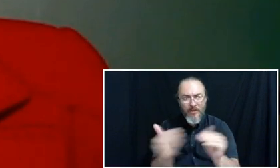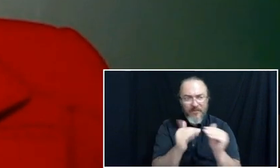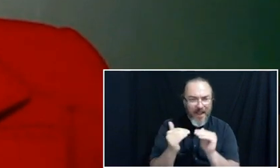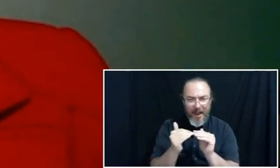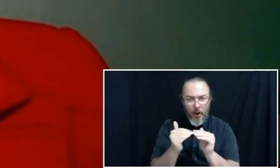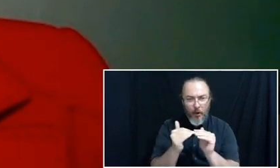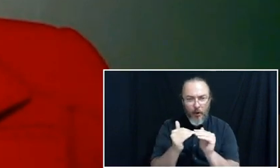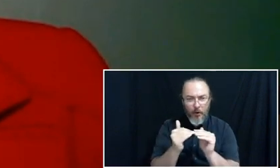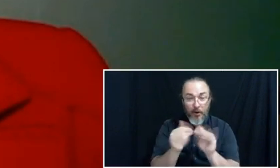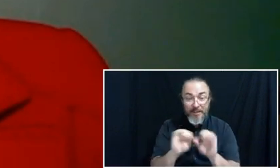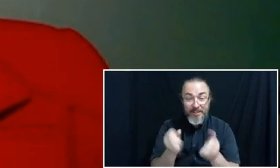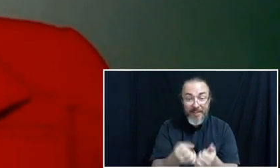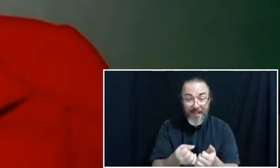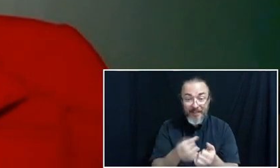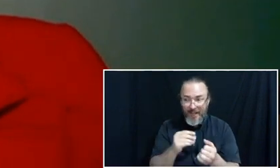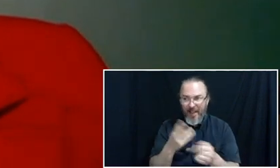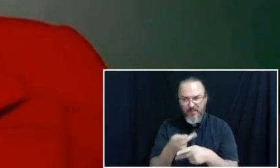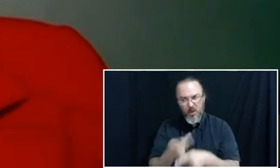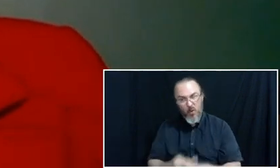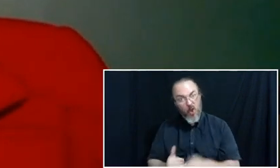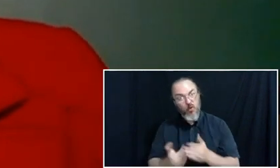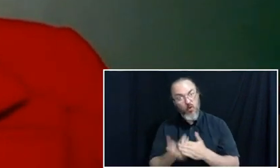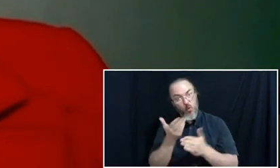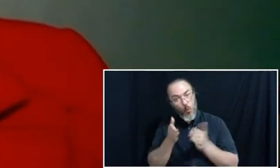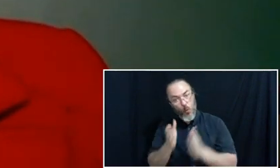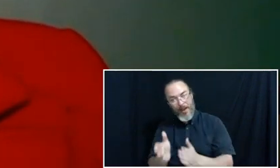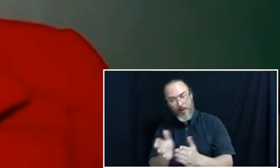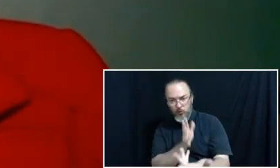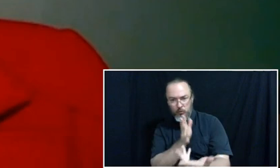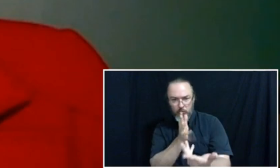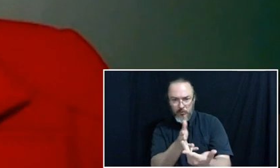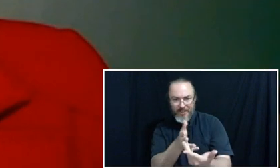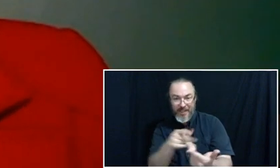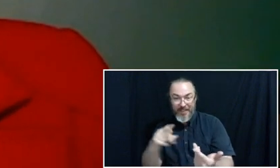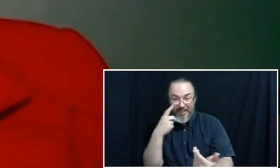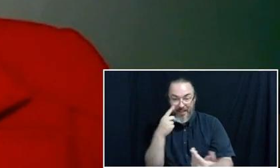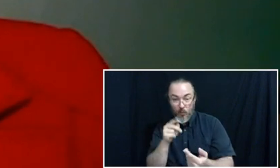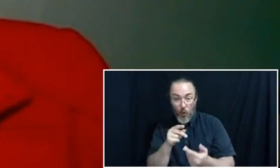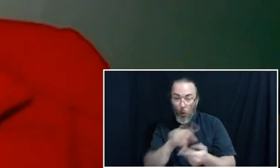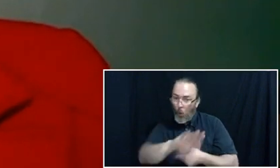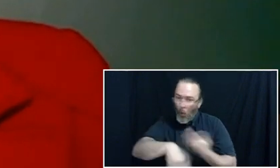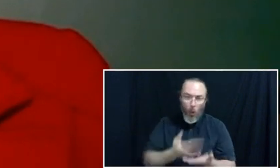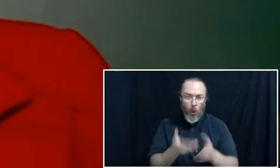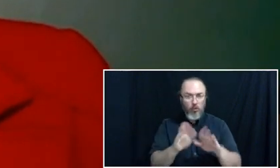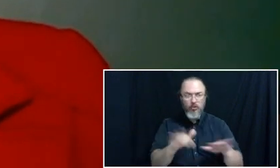Toute la société a un rôle à jouer pour favoriser l'inclusion dans l'éducation.